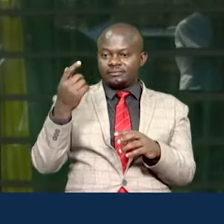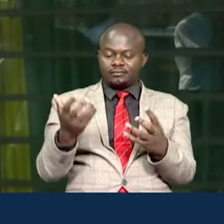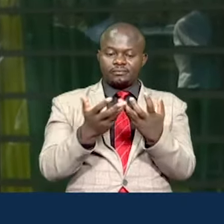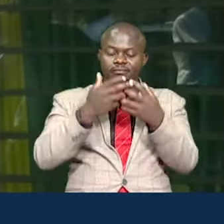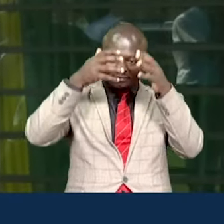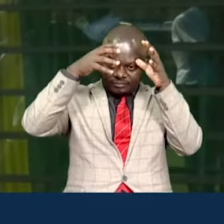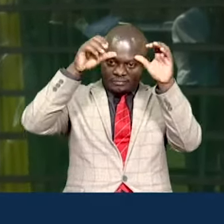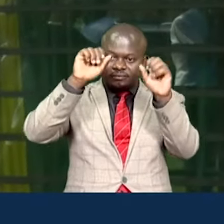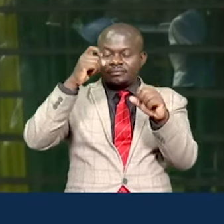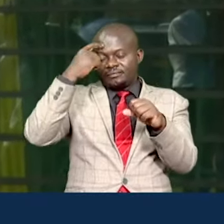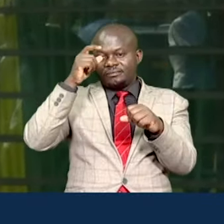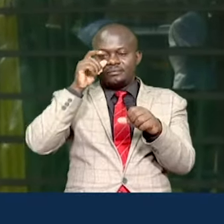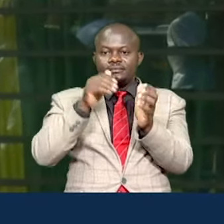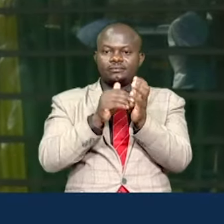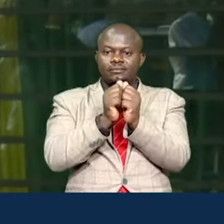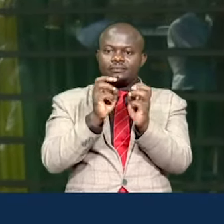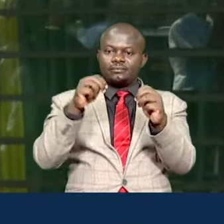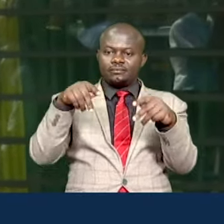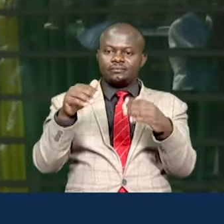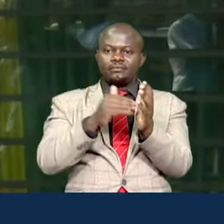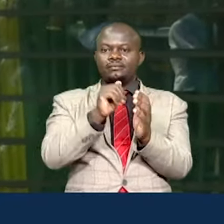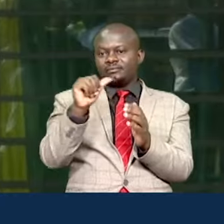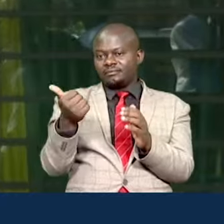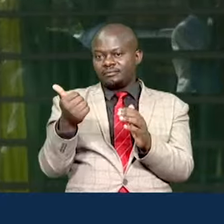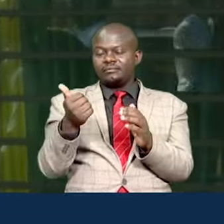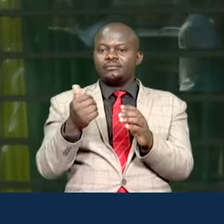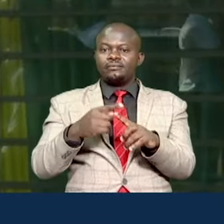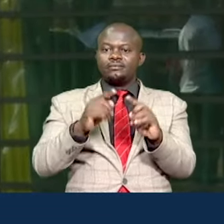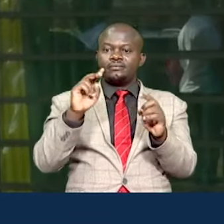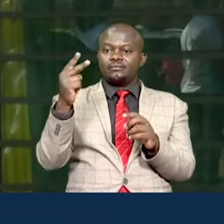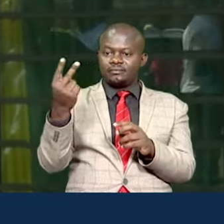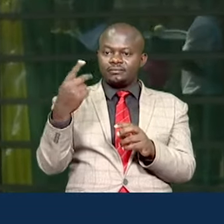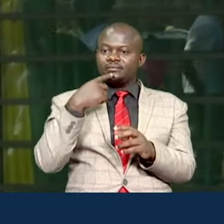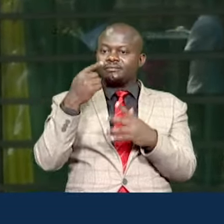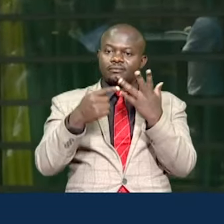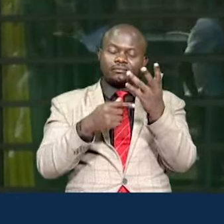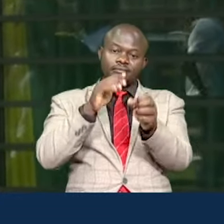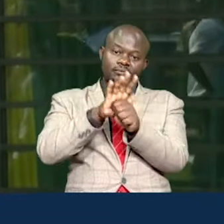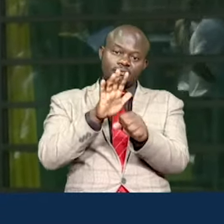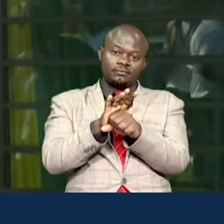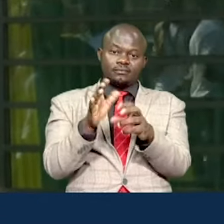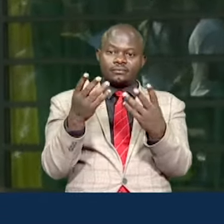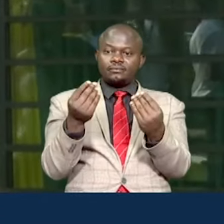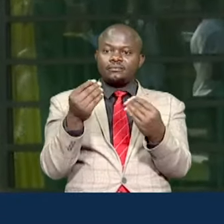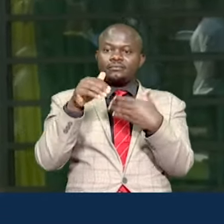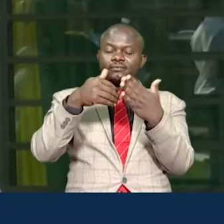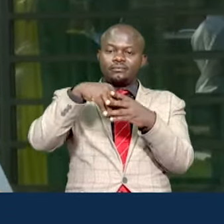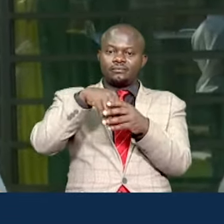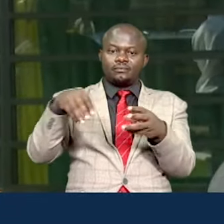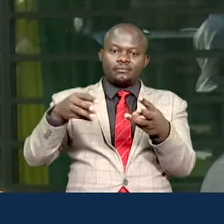Repubulika n'abadepite. Irindi itandukaniro rya kabiri, hari ibintu byinshi batworohereje mu